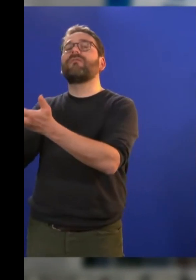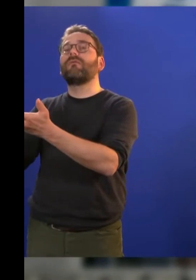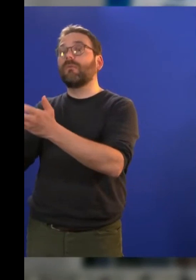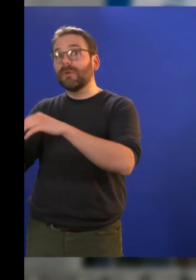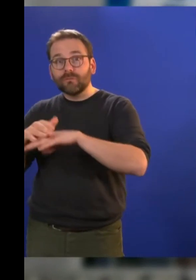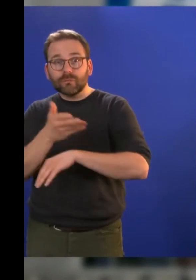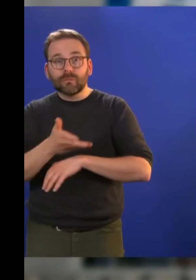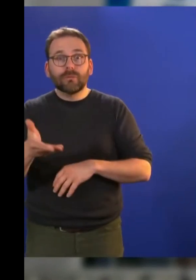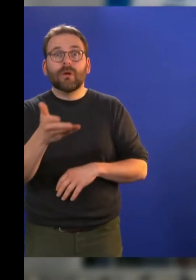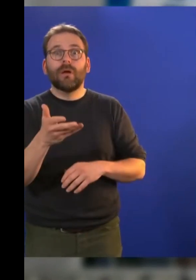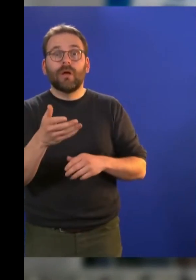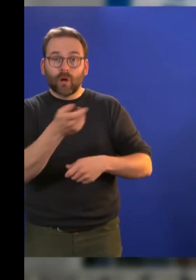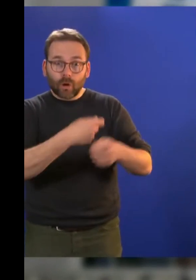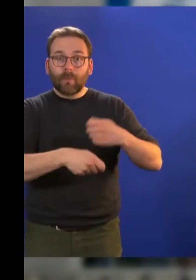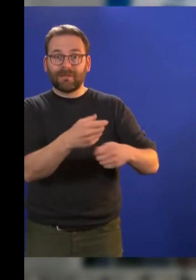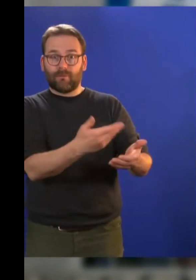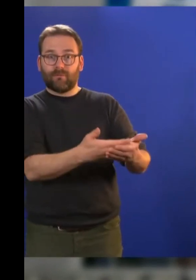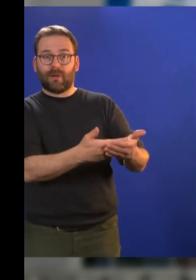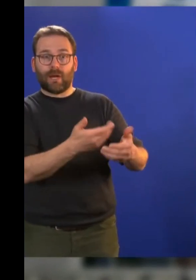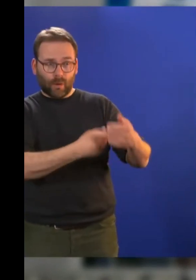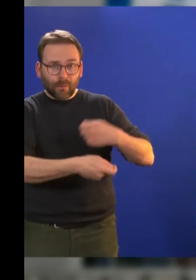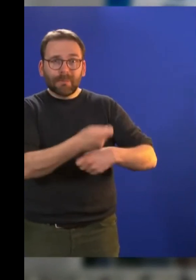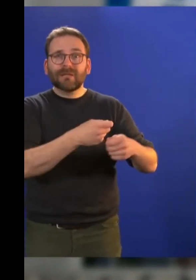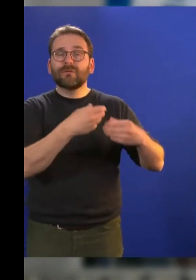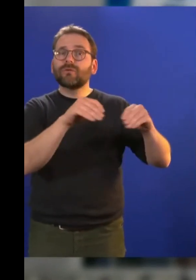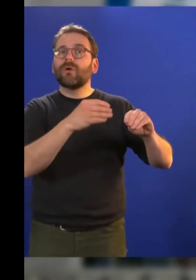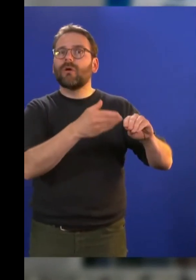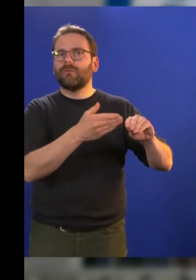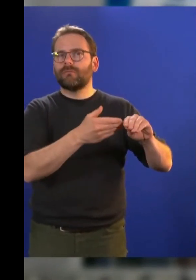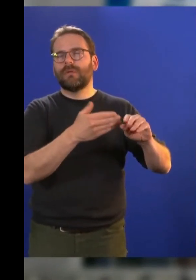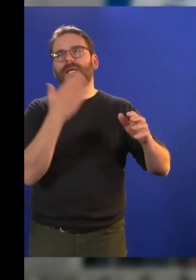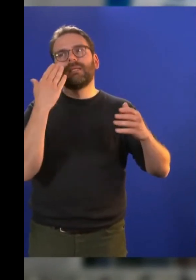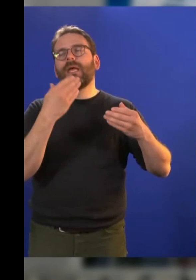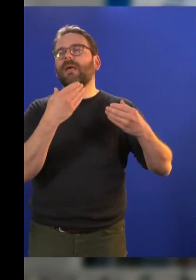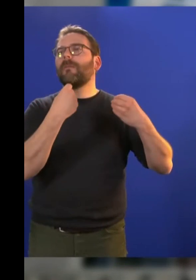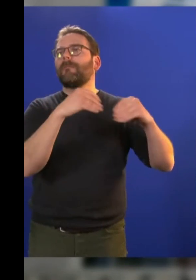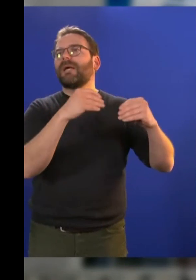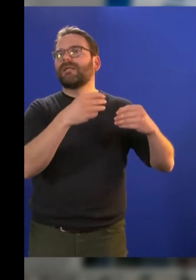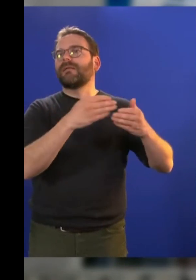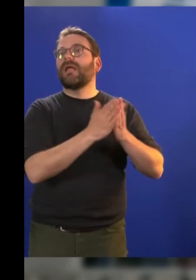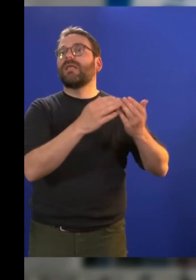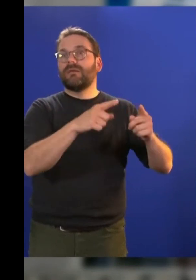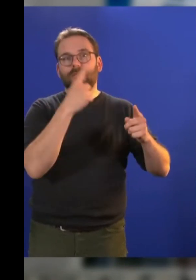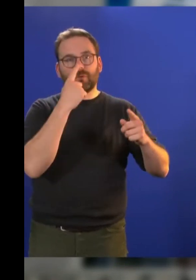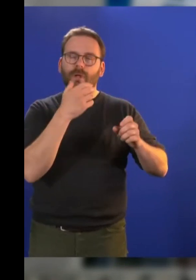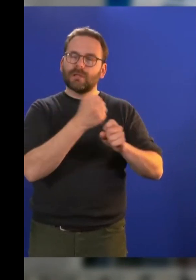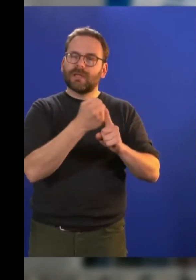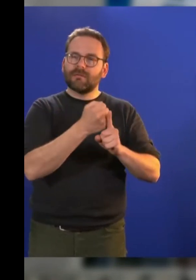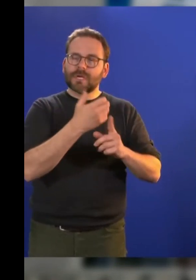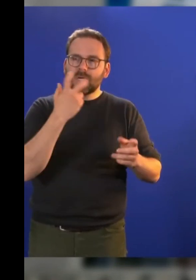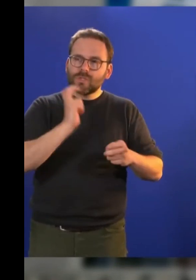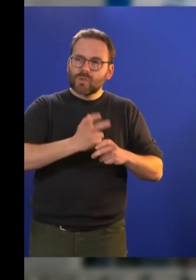pour nos commerçants. Nos commerçants. Et vous savez que le métier de libraire est pas loin du sacerdoce. Je finis